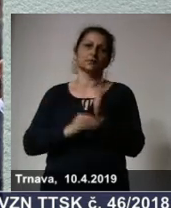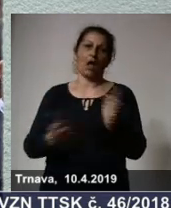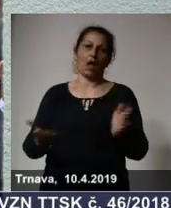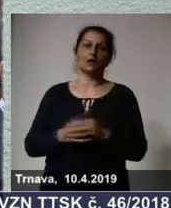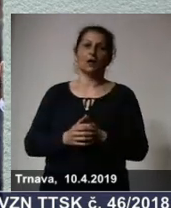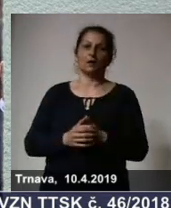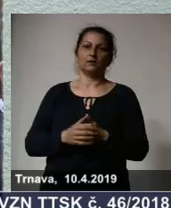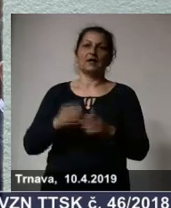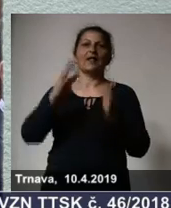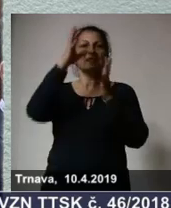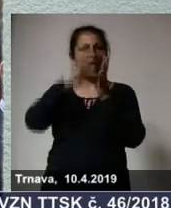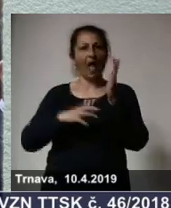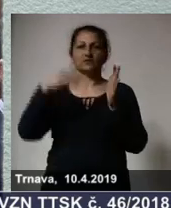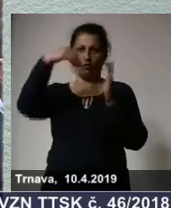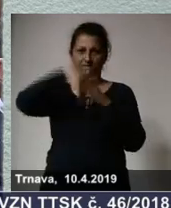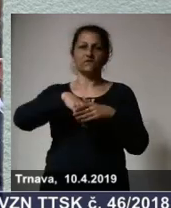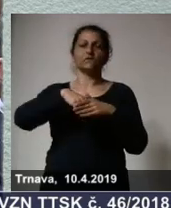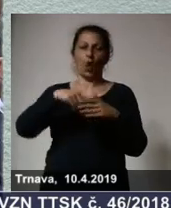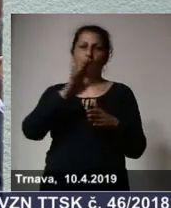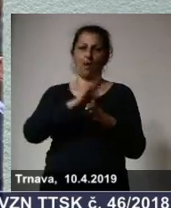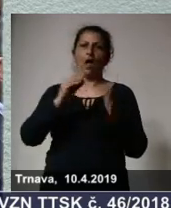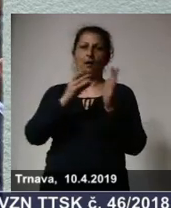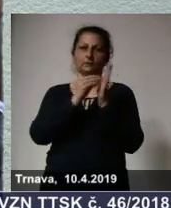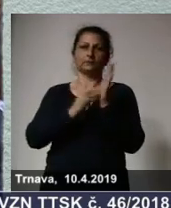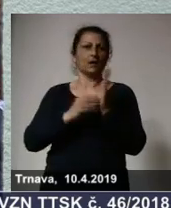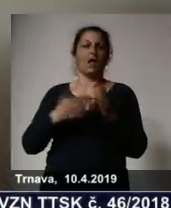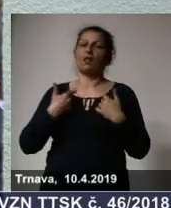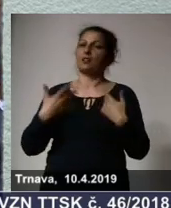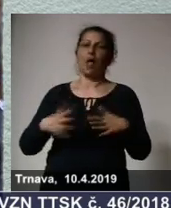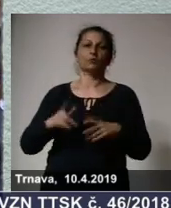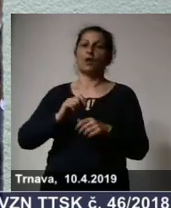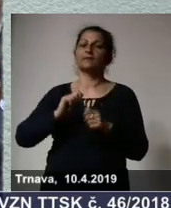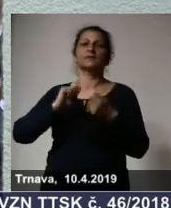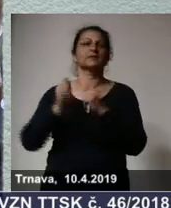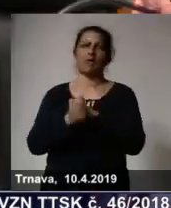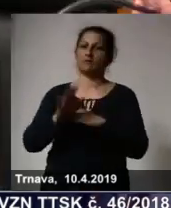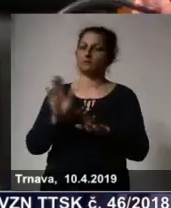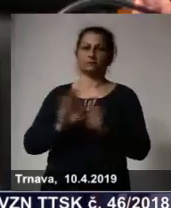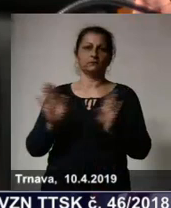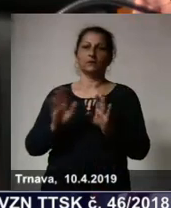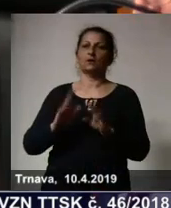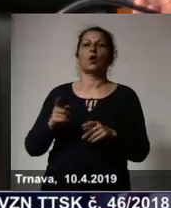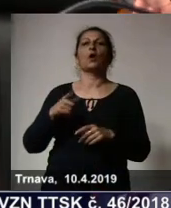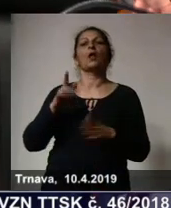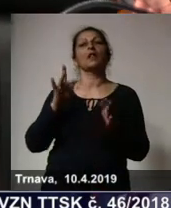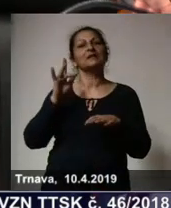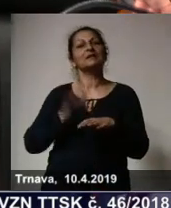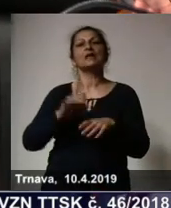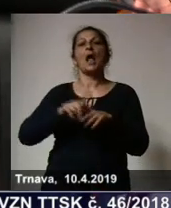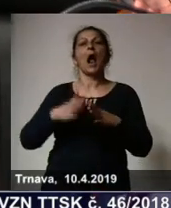samotný text, ktorý máte predložený a nebudeme nič meniť. A čo sa týka rozsahu oprávnených